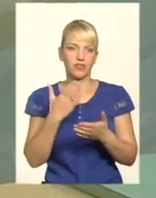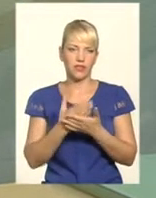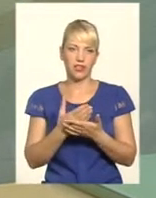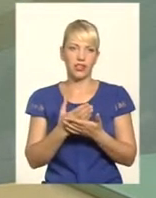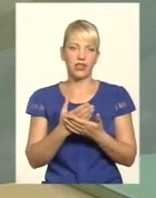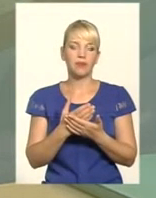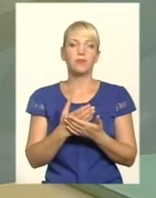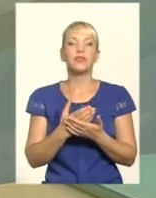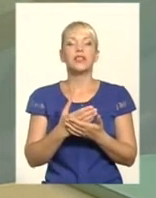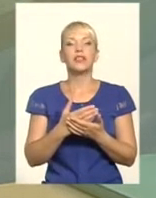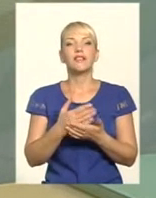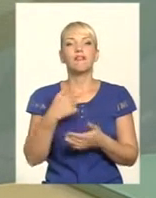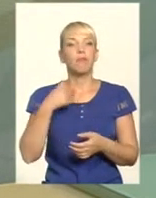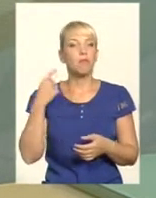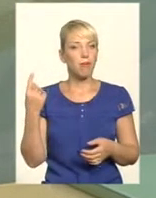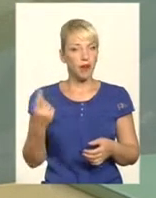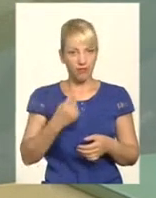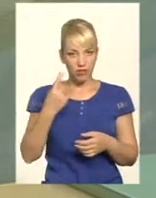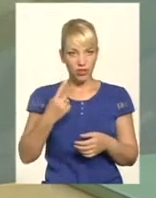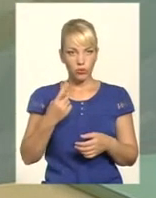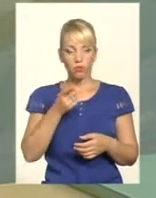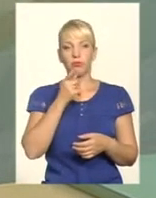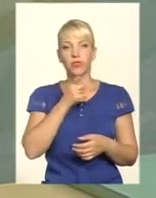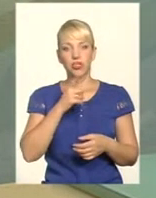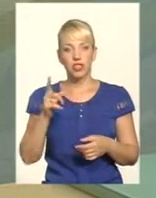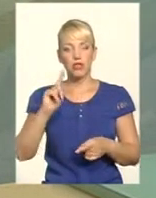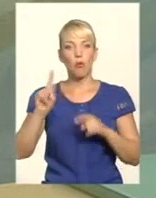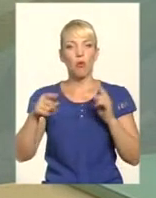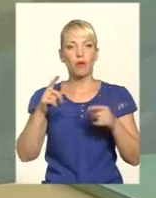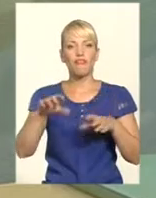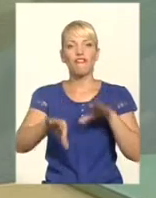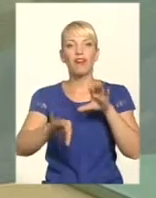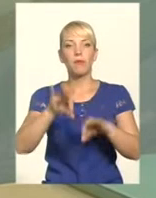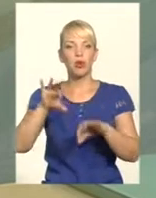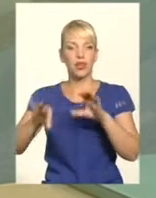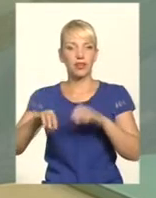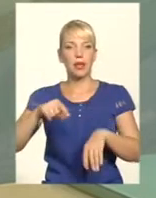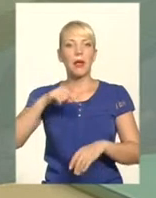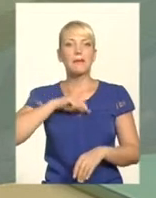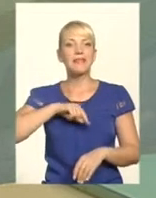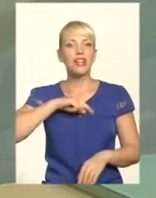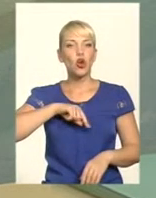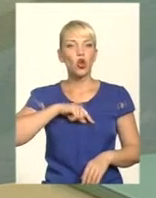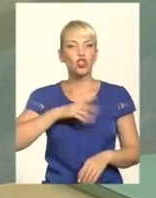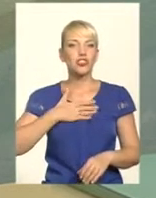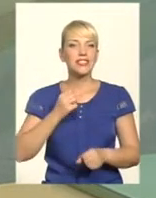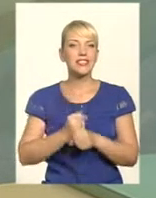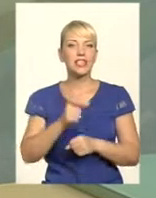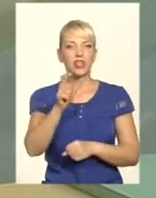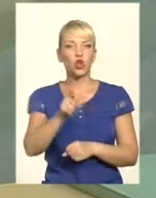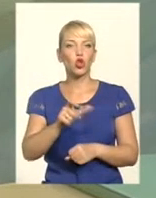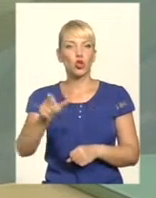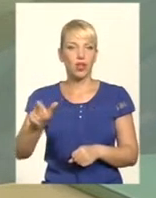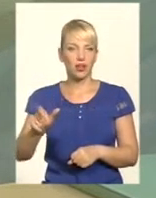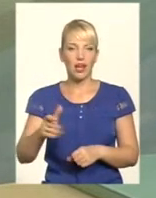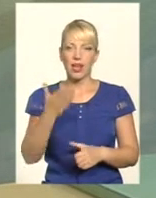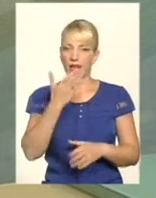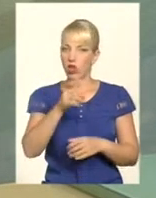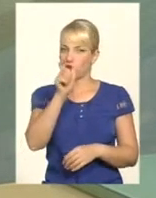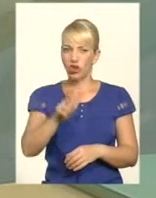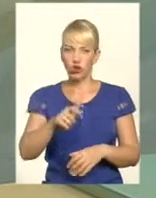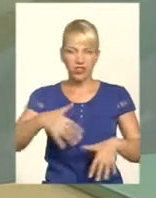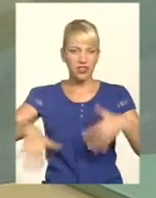ми маємо в первинному, значить, під час мобілізації відбирати психологічно стійких людей. Людина, яка не є психологічно стійкою, в